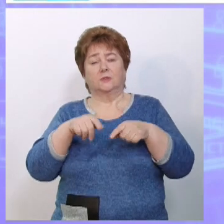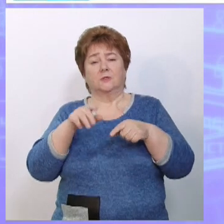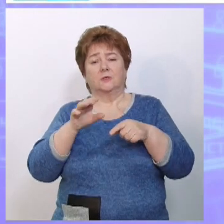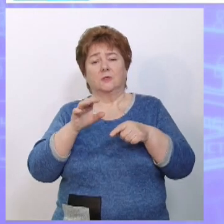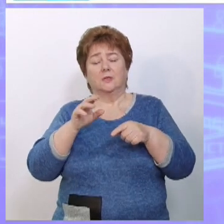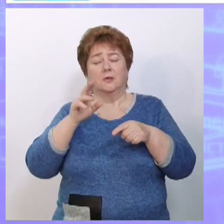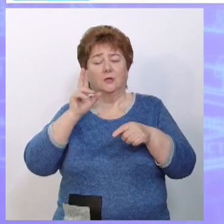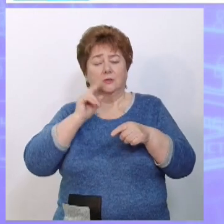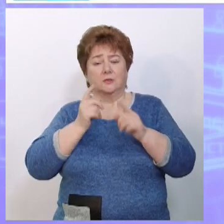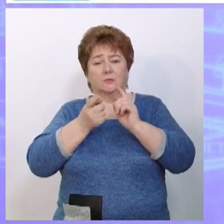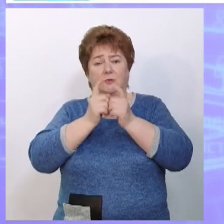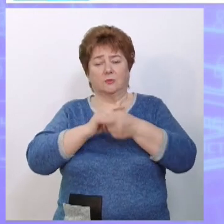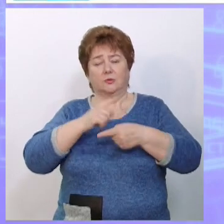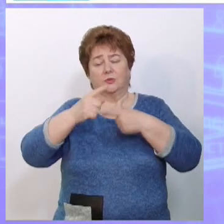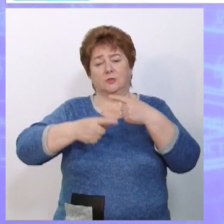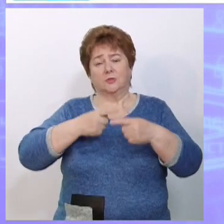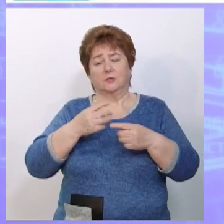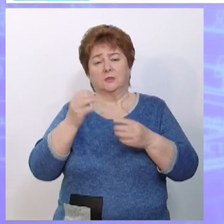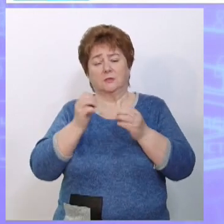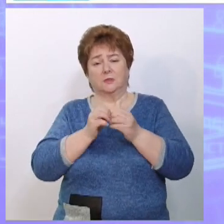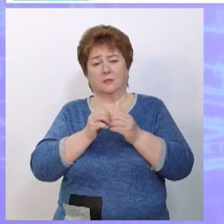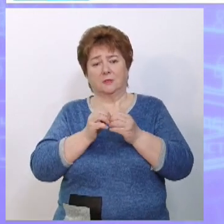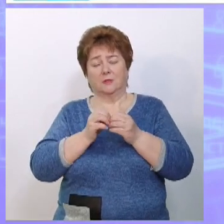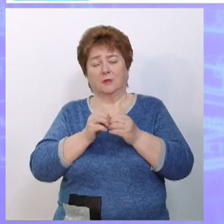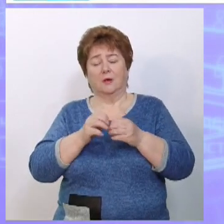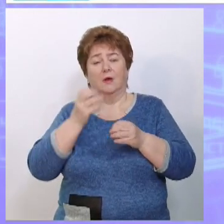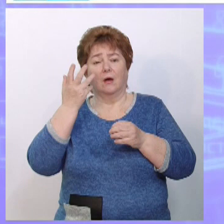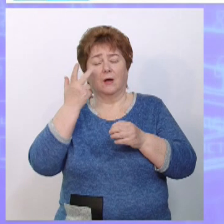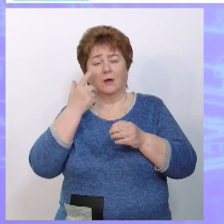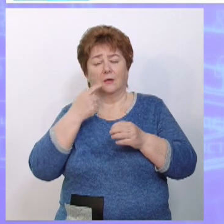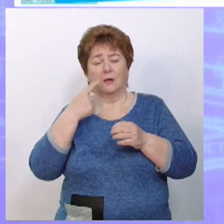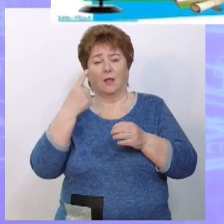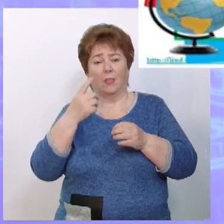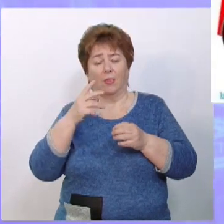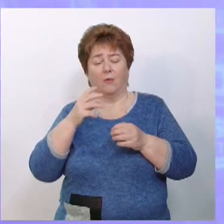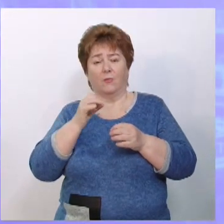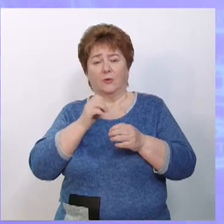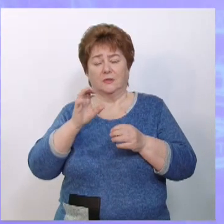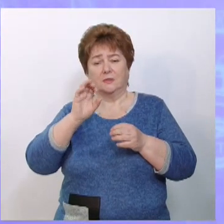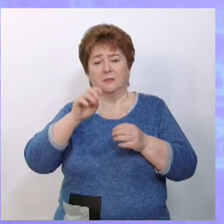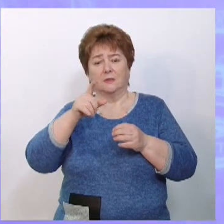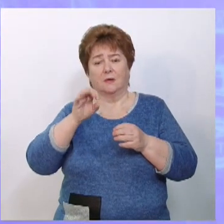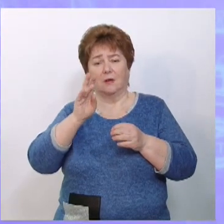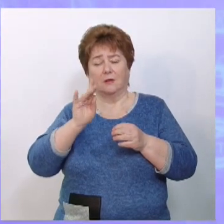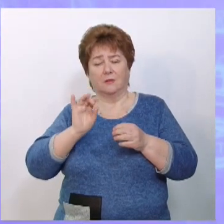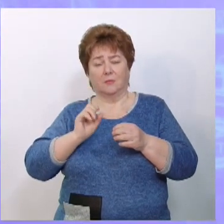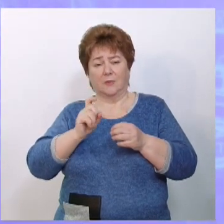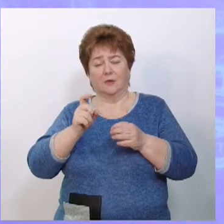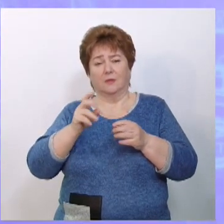чисел с переходом через десяток, когда одно из слагаемых